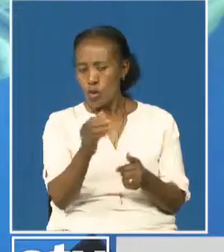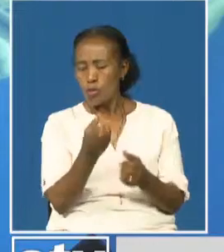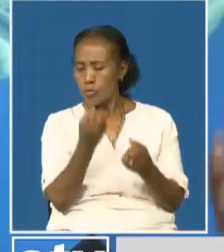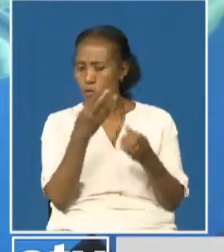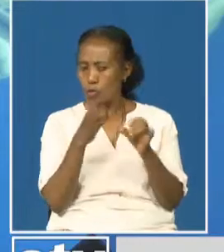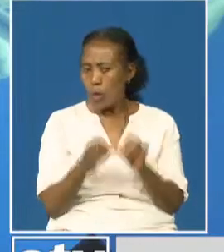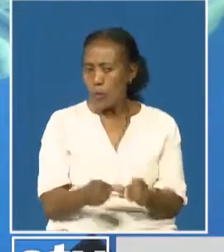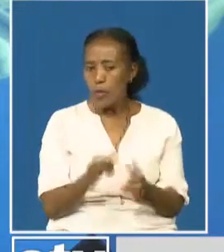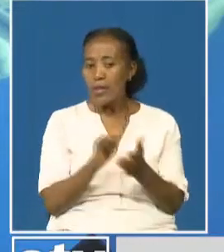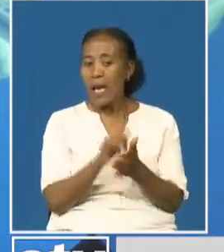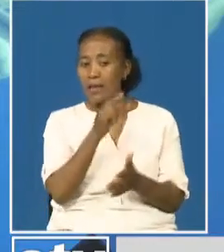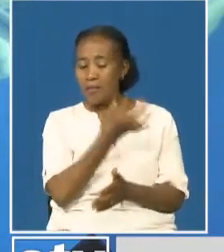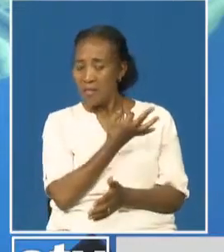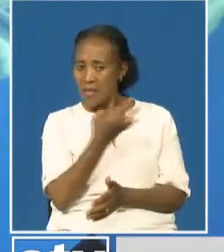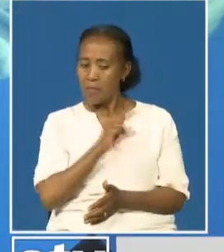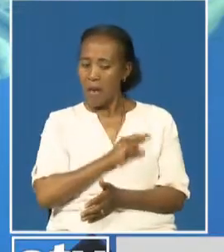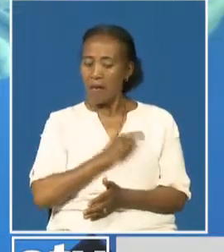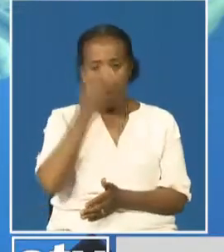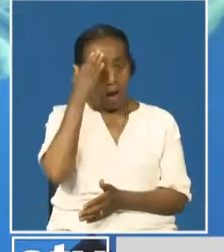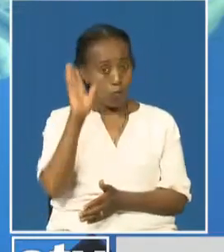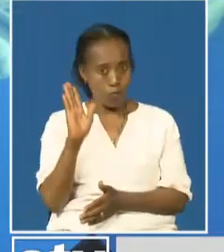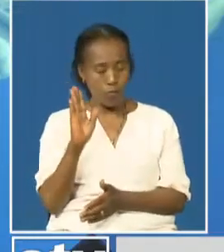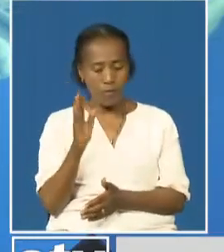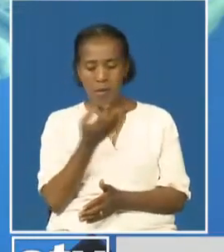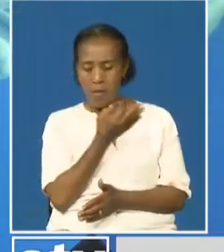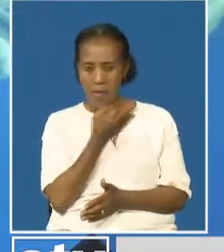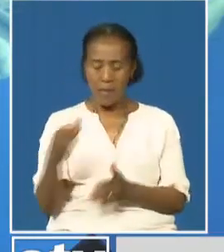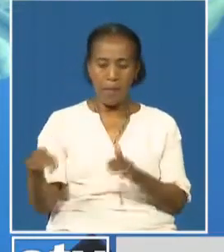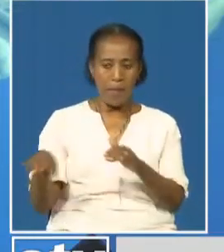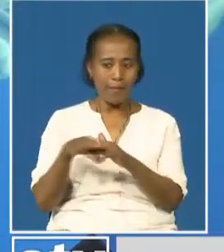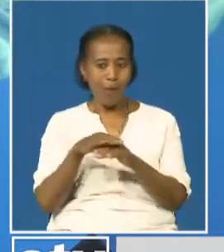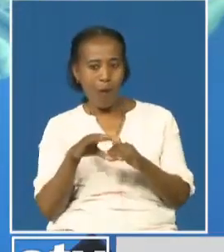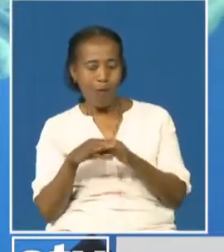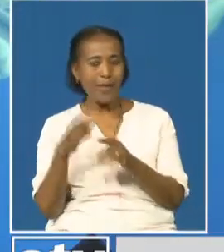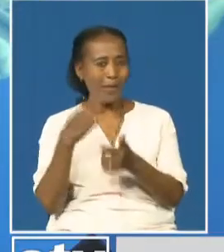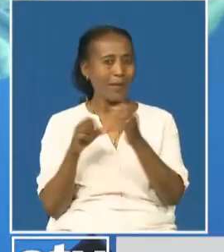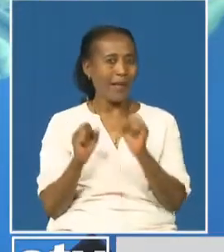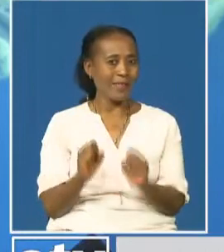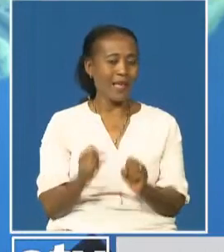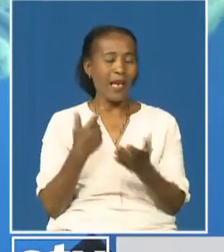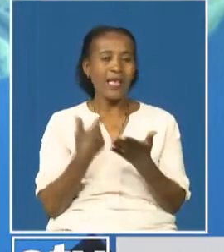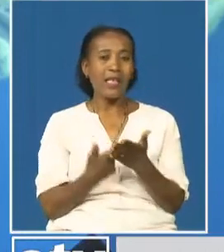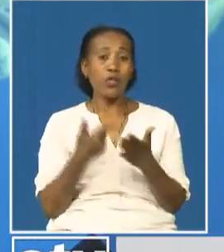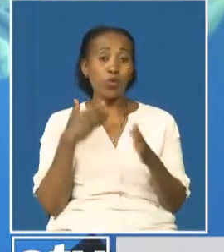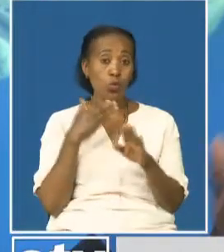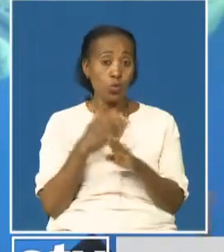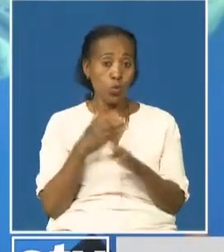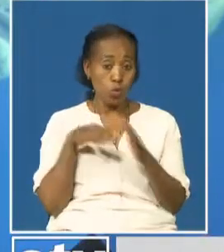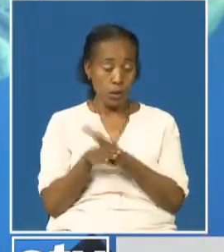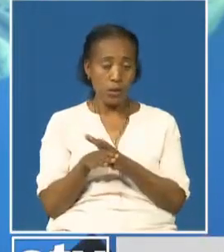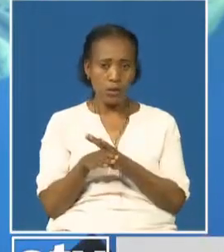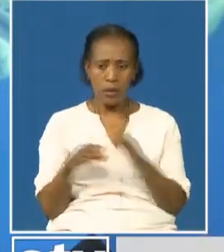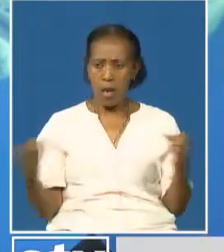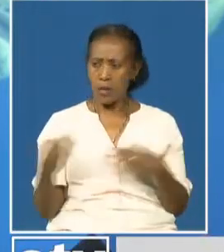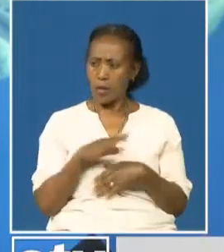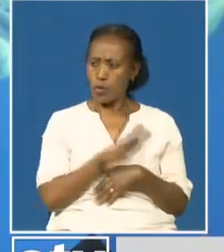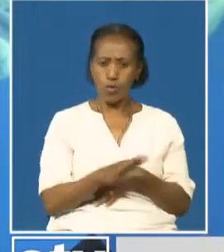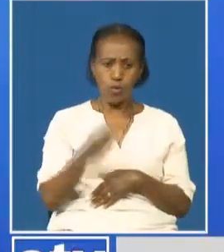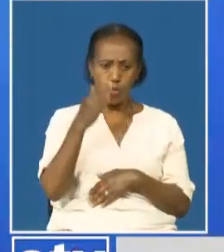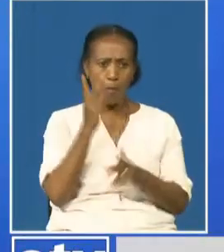ስለሚውሉ እነዚያን ጸባዮች በደንብ አያውቋቸው ይሆናል እና በደንብ መተዋወቁ ይመጣል። ከዚህ ውስጥ ወላጆች አስደንጋጭ ነገር